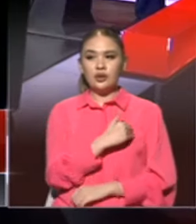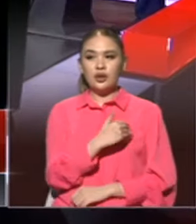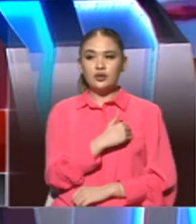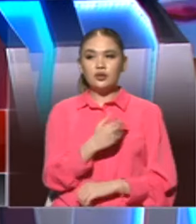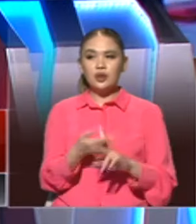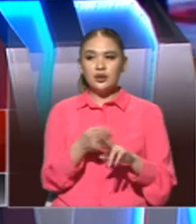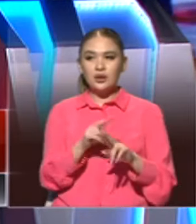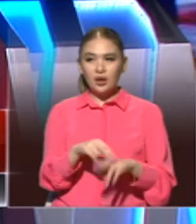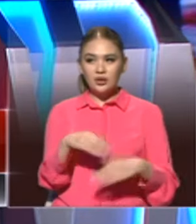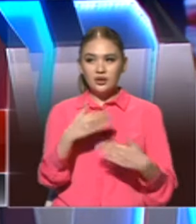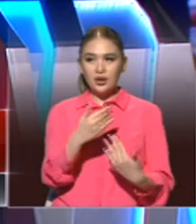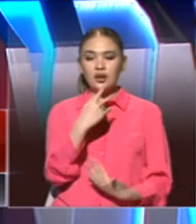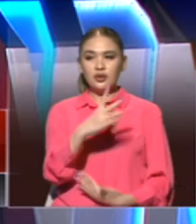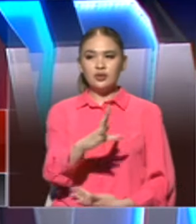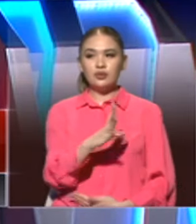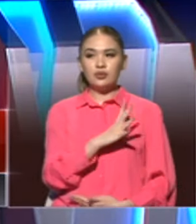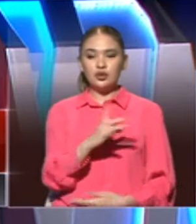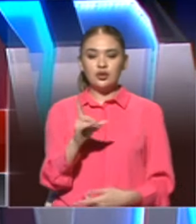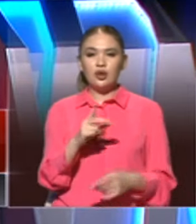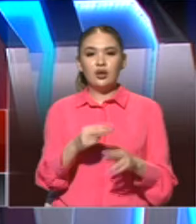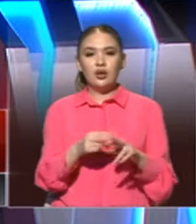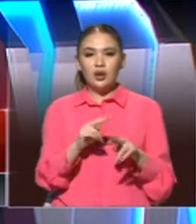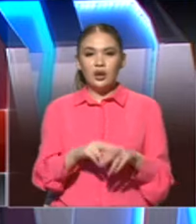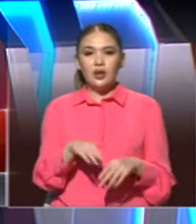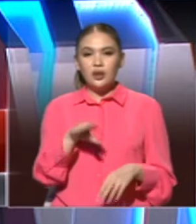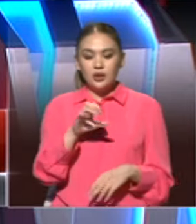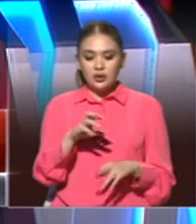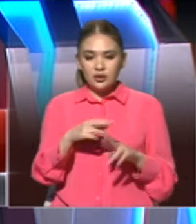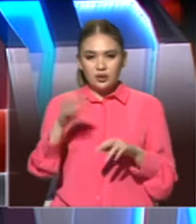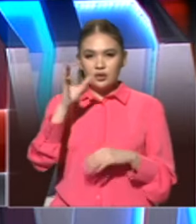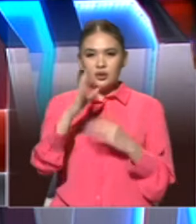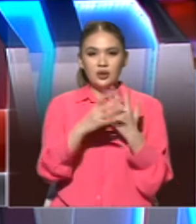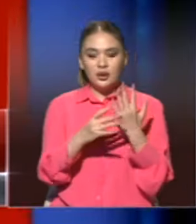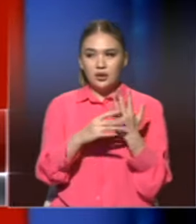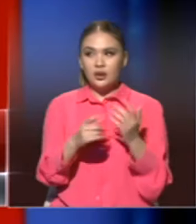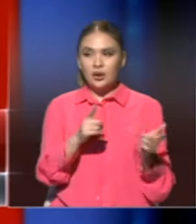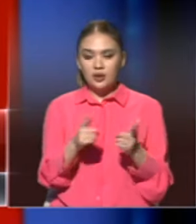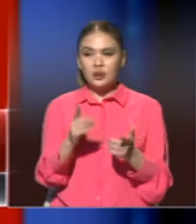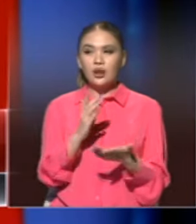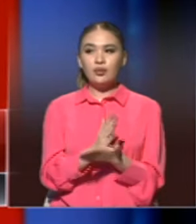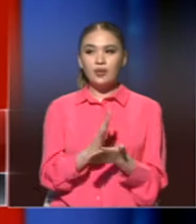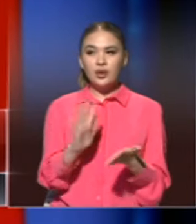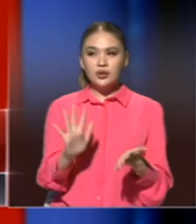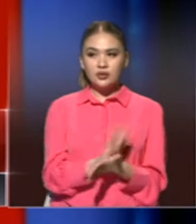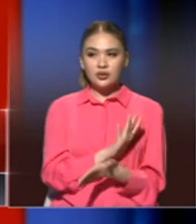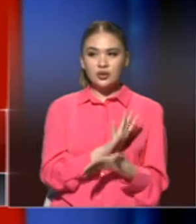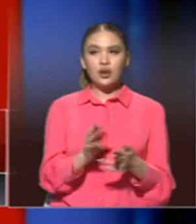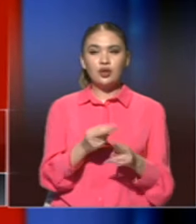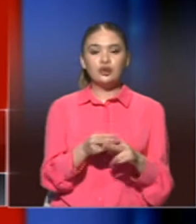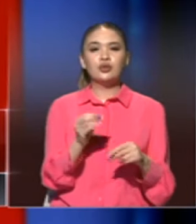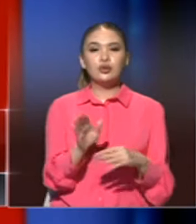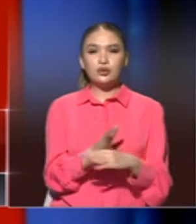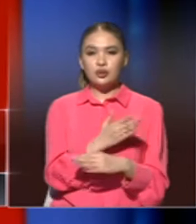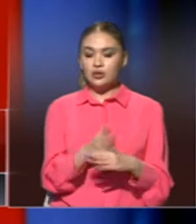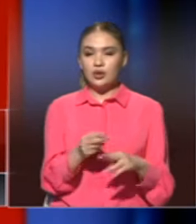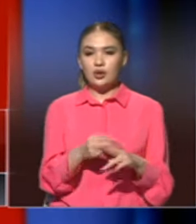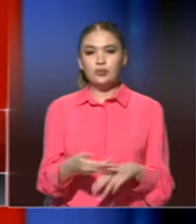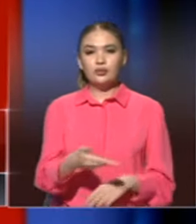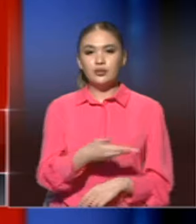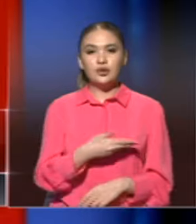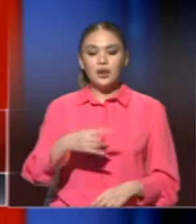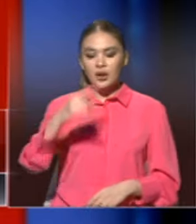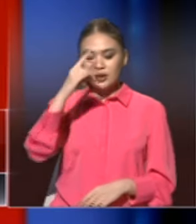Жаңа Бөгенбай мырза айтып жатыр, ұлттық тестілеу орталығы шын мәнінде ондай дайындық курстарын өткізеді, ол тегін өткізіледі. Бұдан бөлек бізде Қазақстан